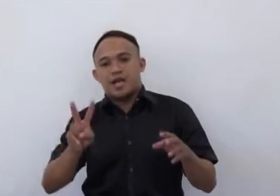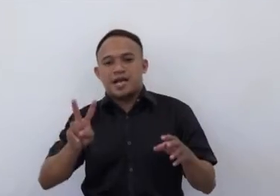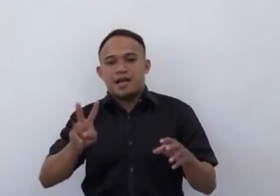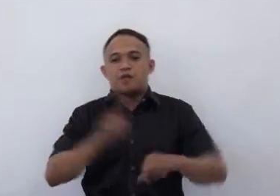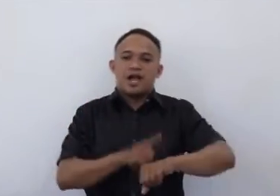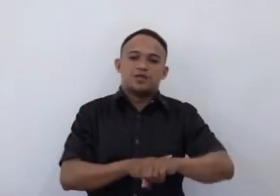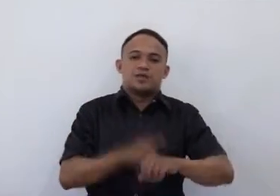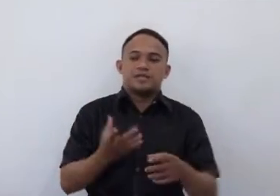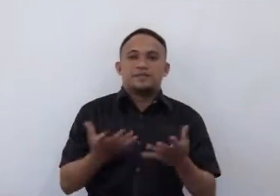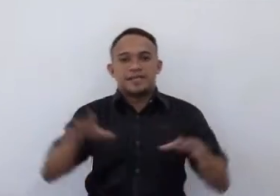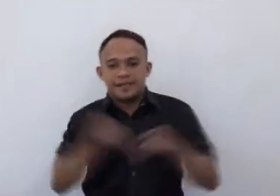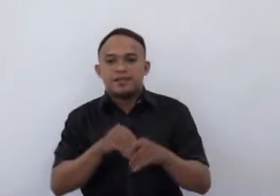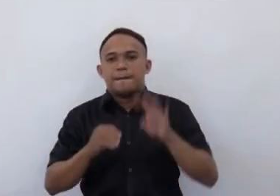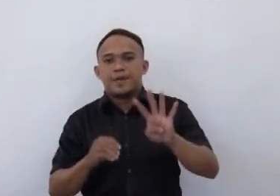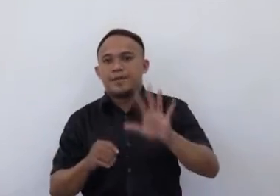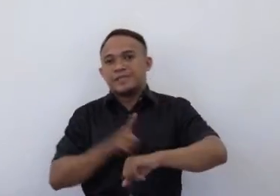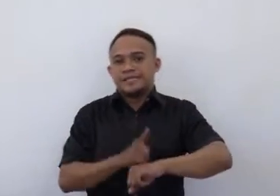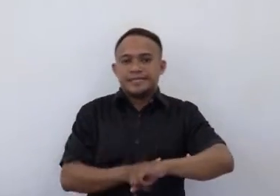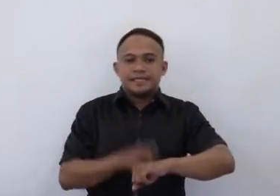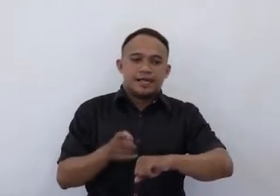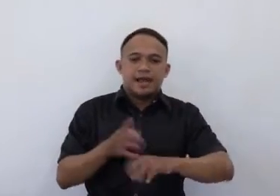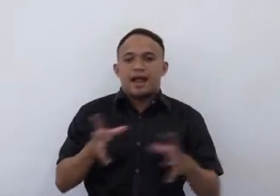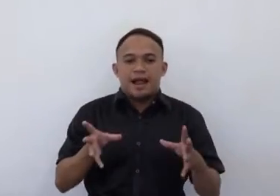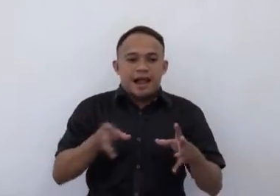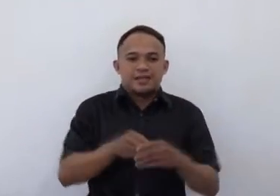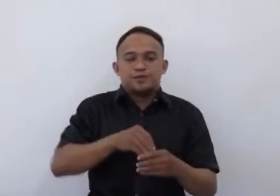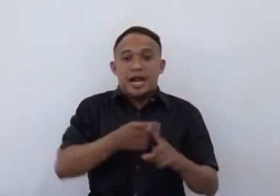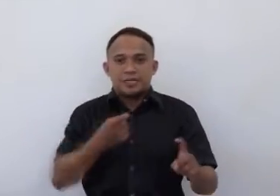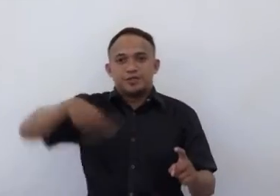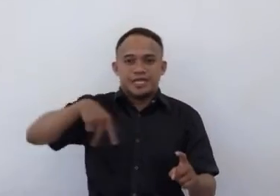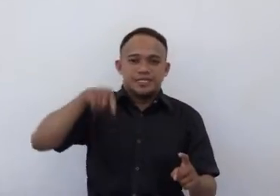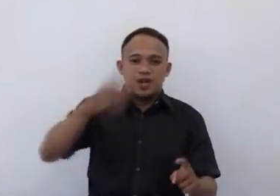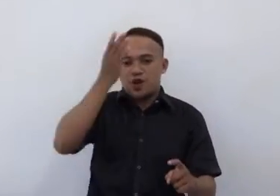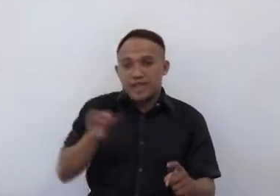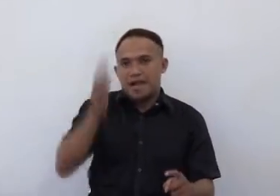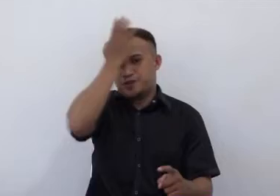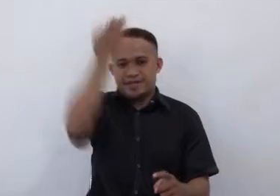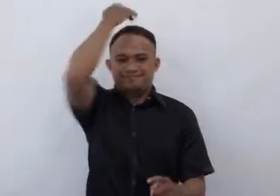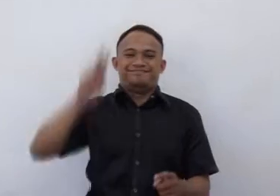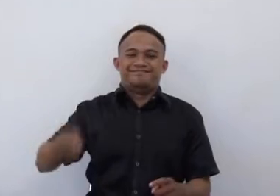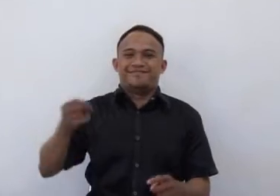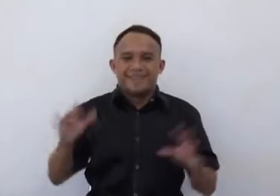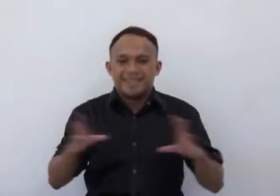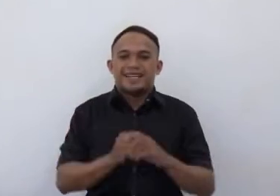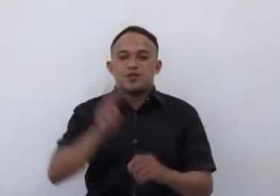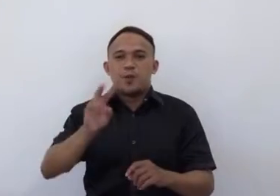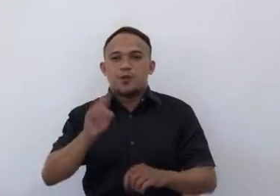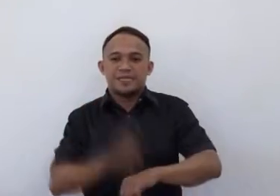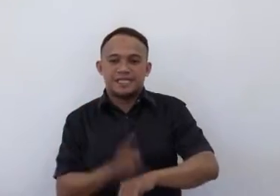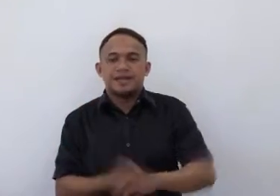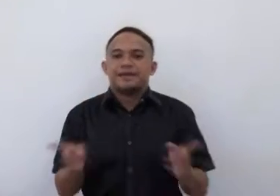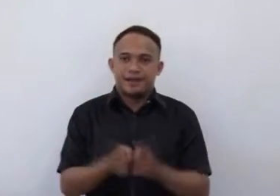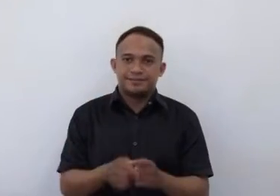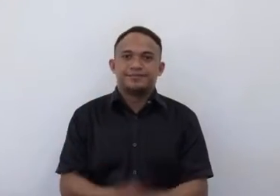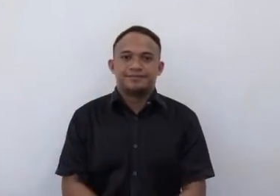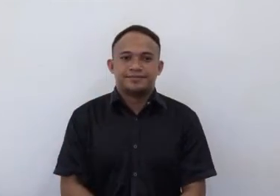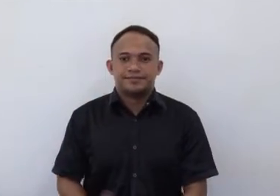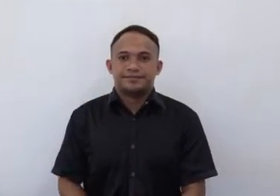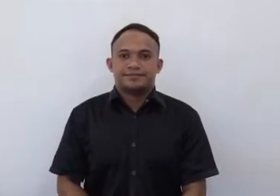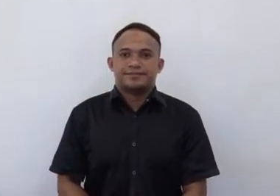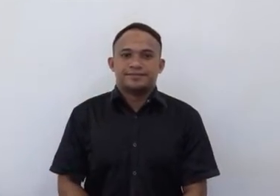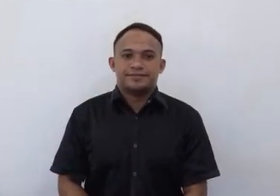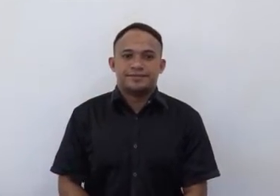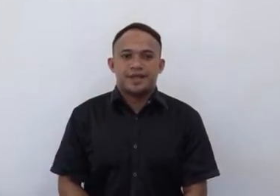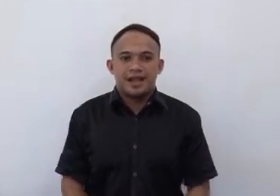dengan waktu 45 menit. Sedangkan dari Kota Gorontalo dapat ditempuh dengan waktu 20 menit. Bagi Anda